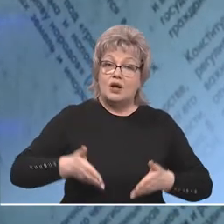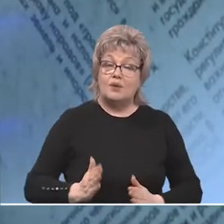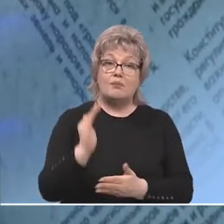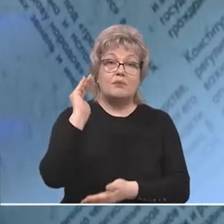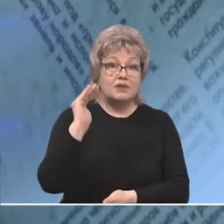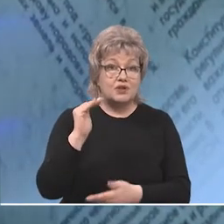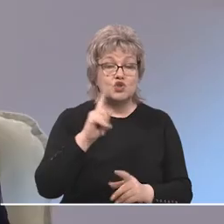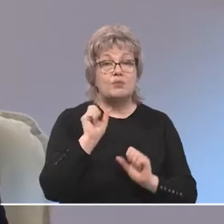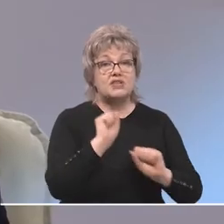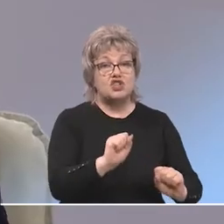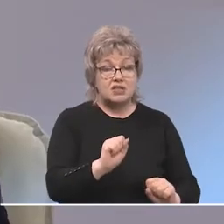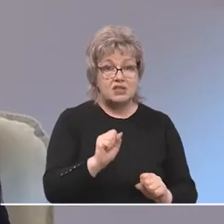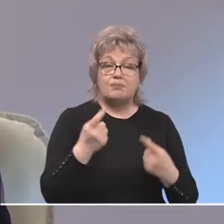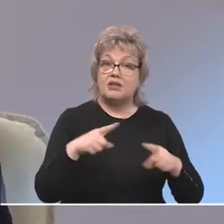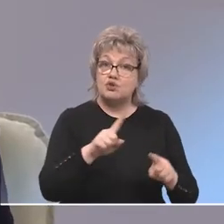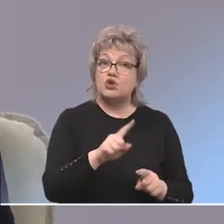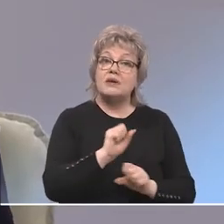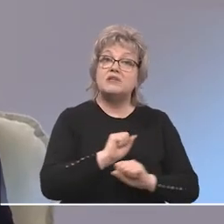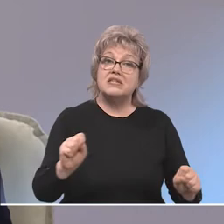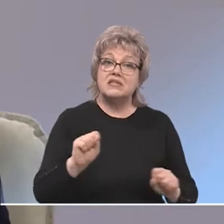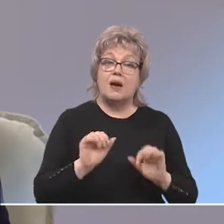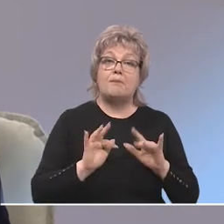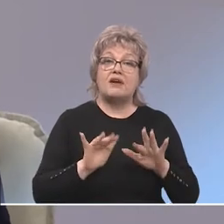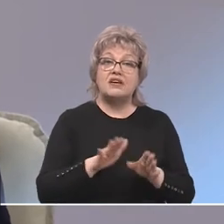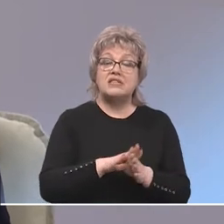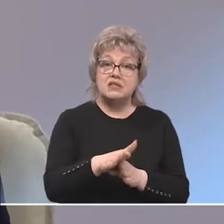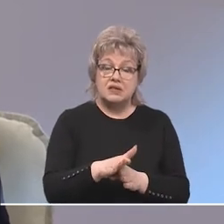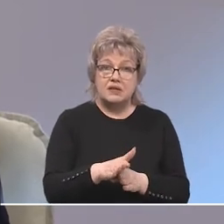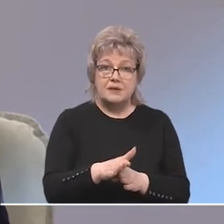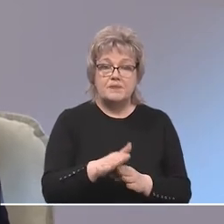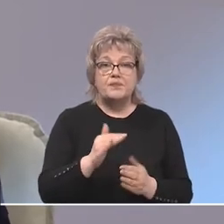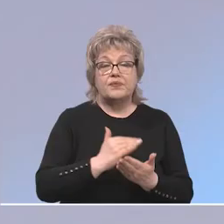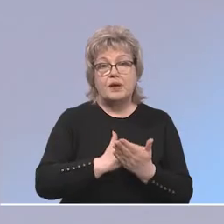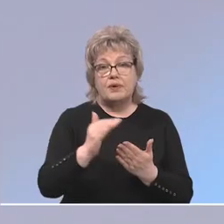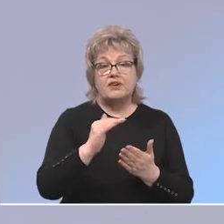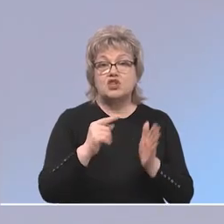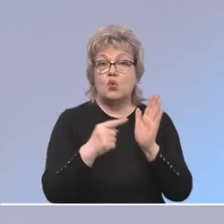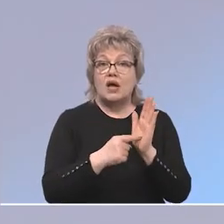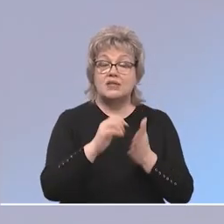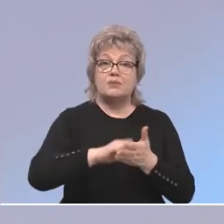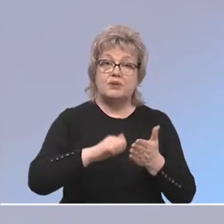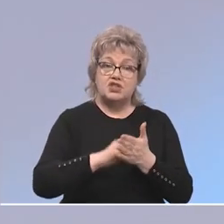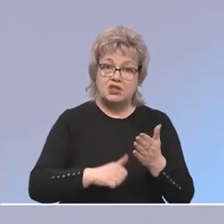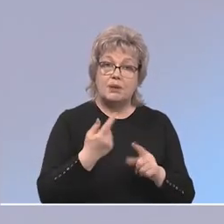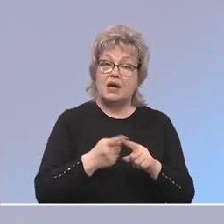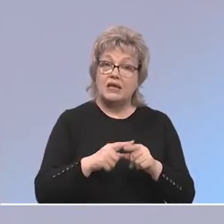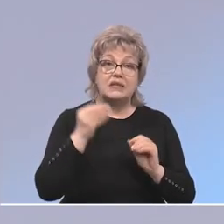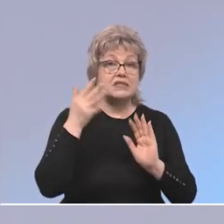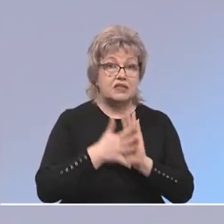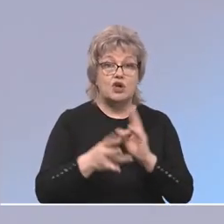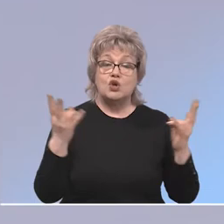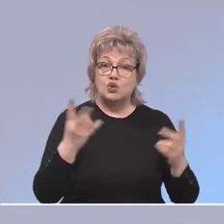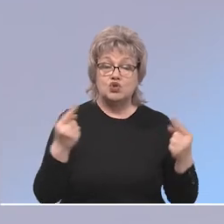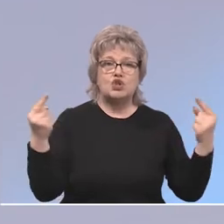первую очередь обезопасить, защитить, потому что, опять-таки, им нельзя проводить вот по вышеназванным причинам данные исследования. Поэтому точно нужно